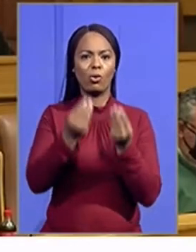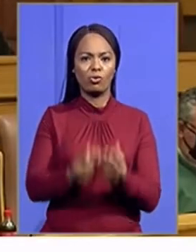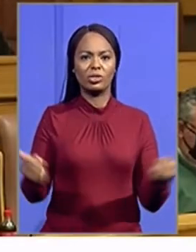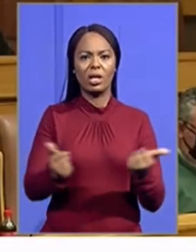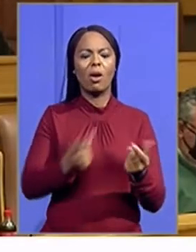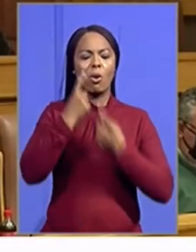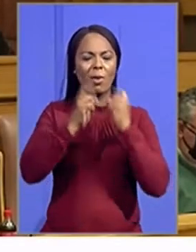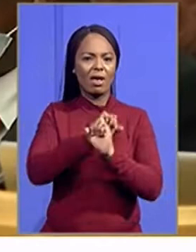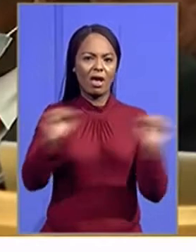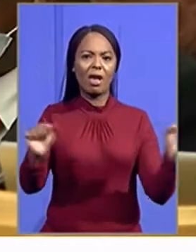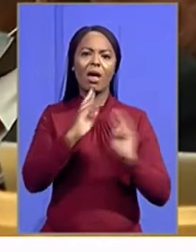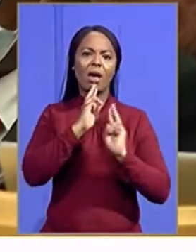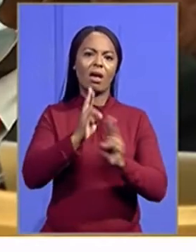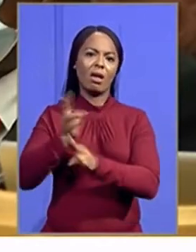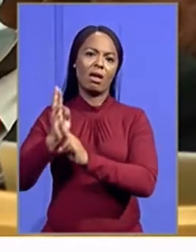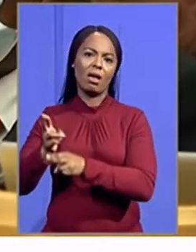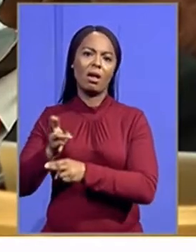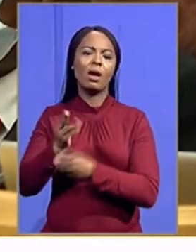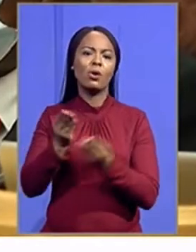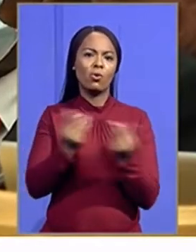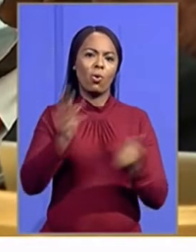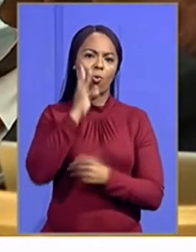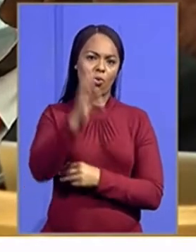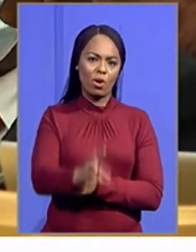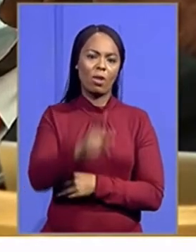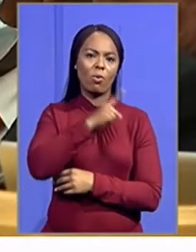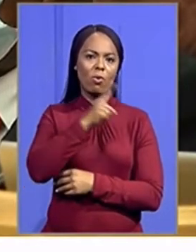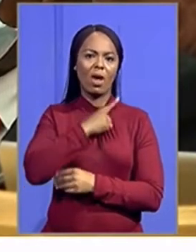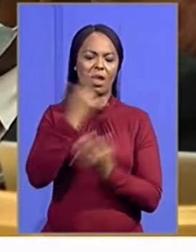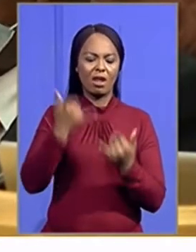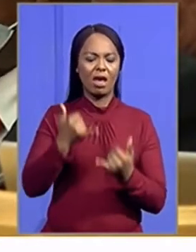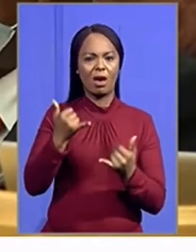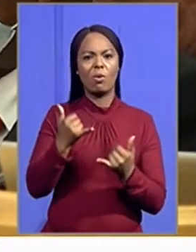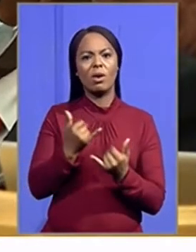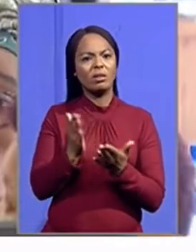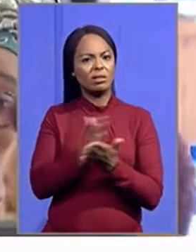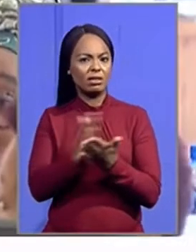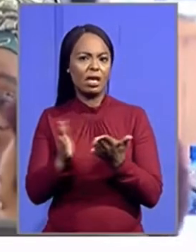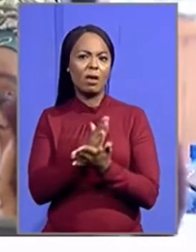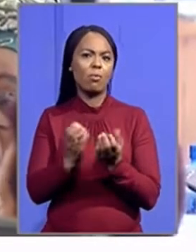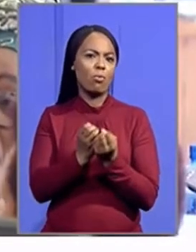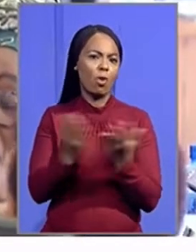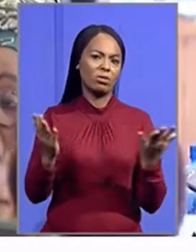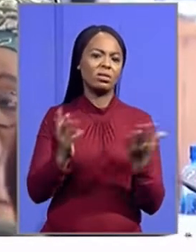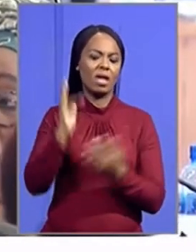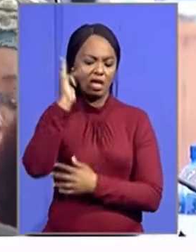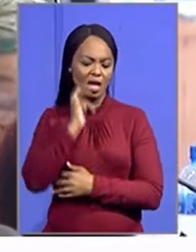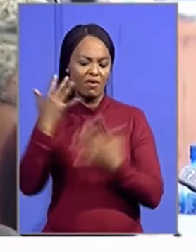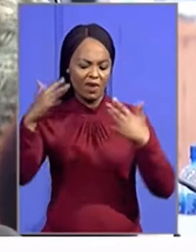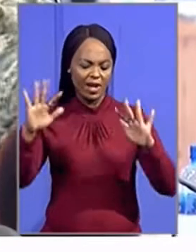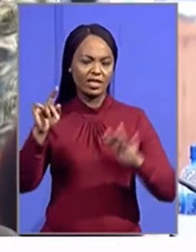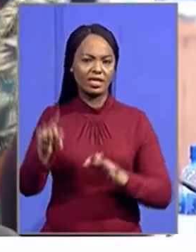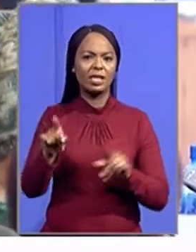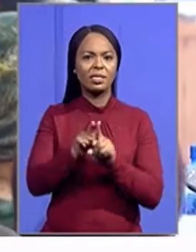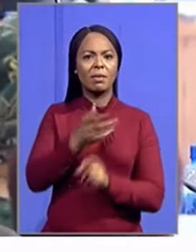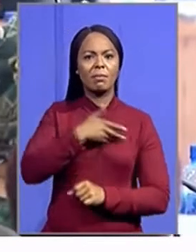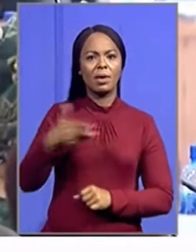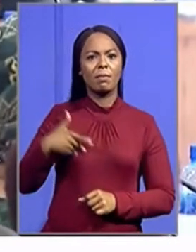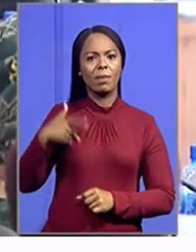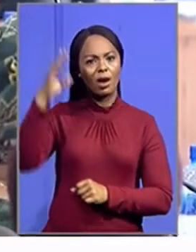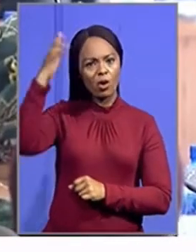di tla fela gobane jwale qete nkuwe ka kgona e mong le mong sa utlwile mme ke utlwile gore mme Nkosazana